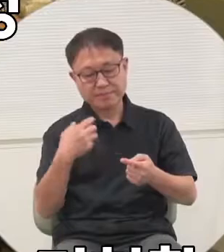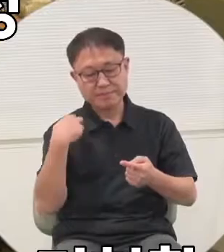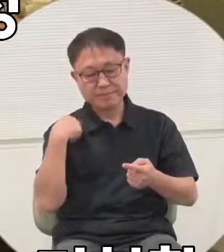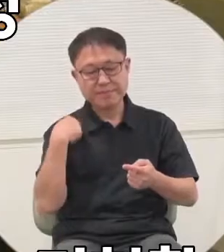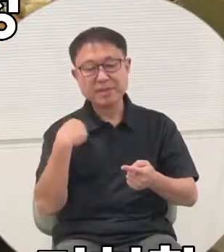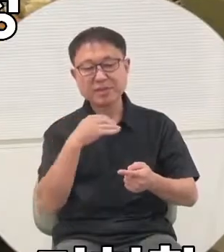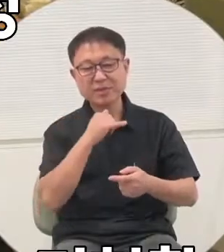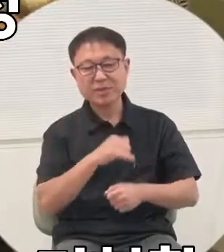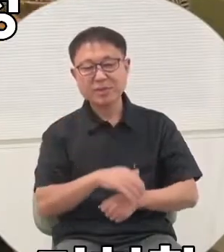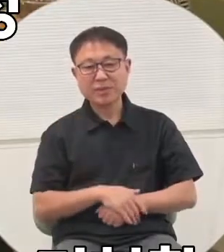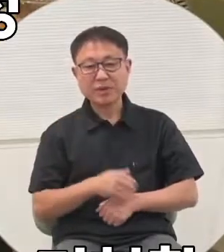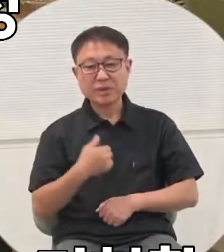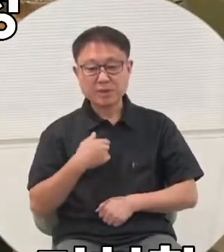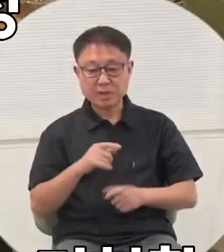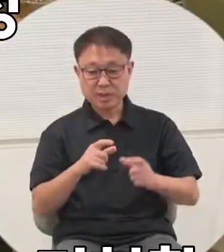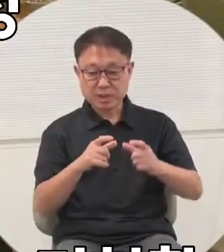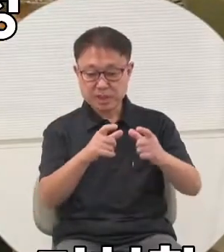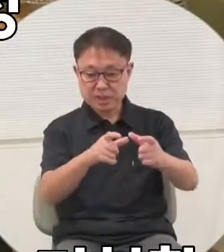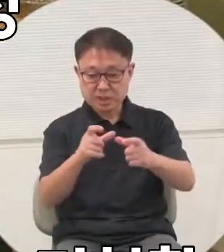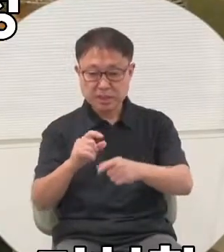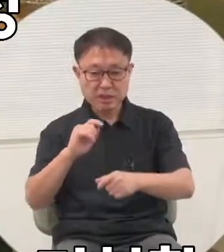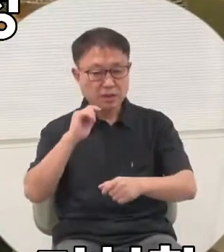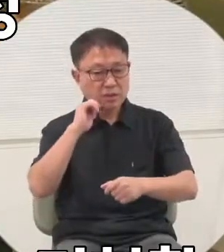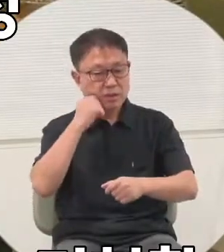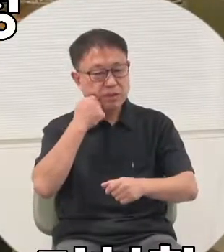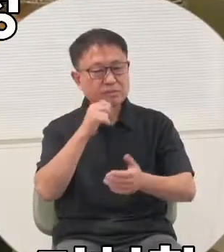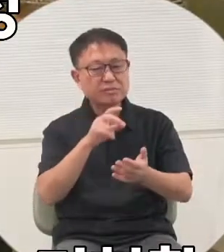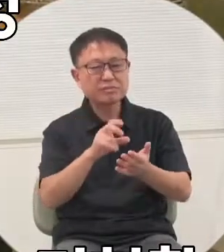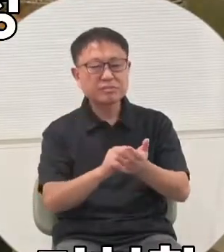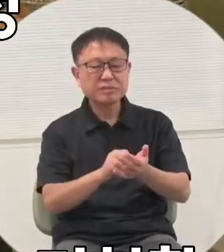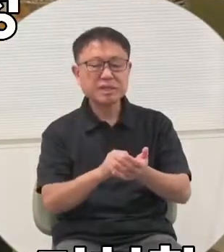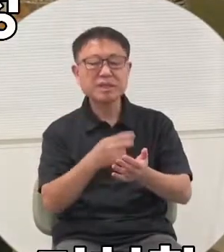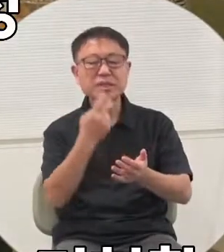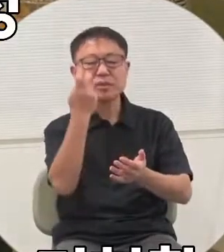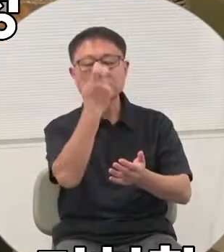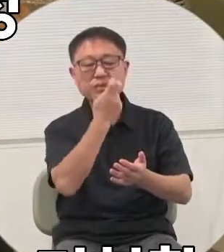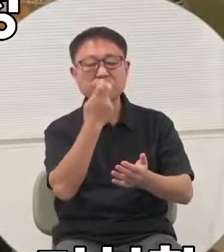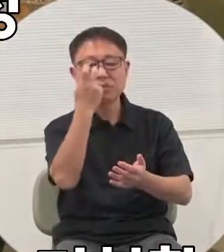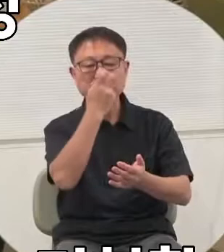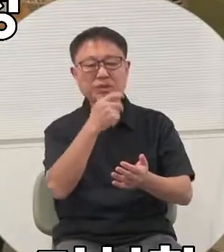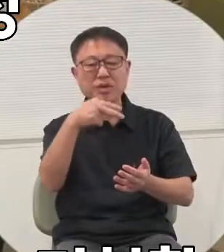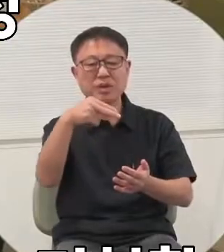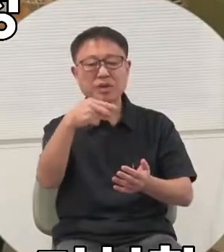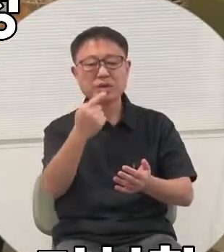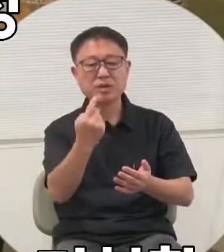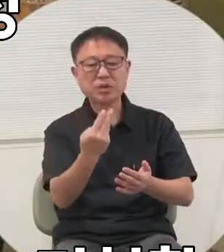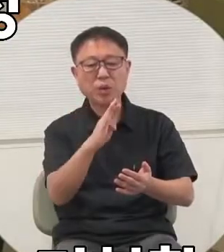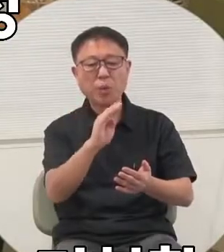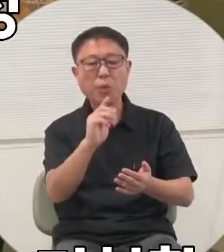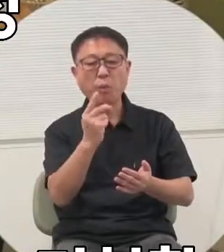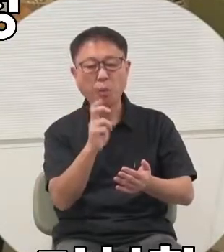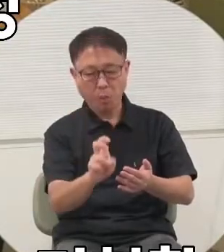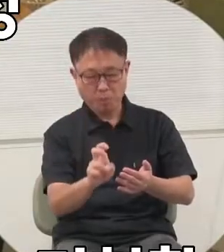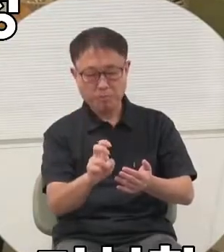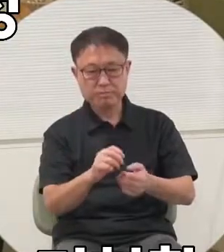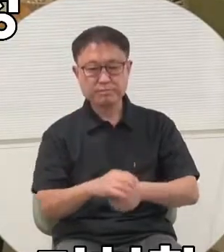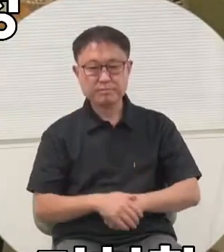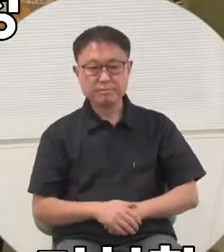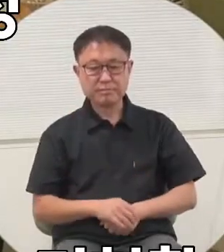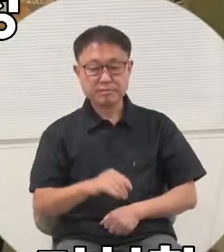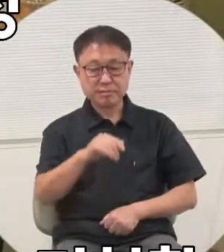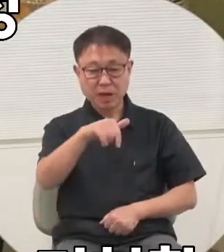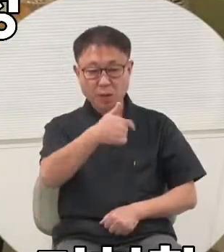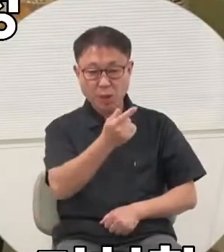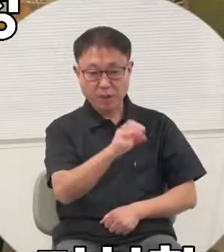했었고 지역에서 가장 어려운 분야 중에 하나가 돌봄일 거예요. 네. 그래서 저희가 사실 관악에서 먼저 시작한